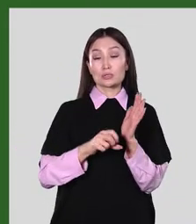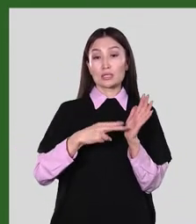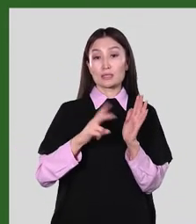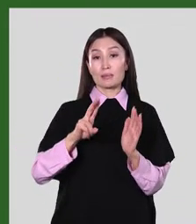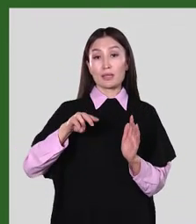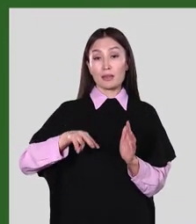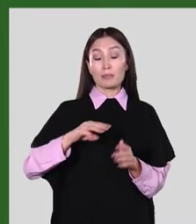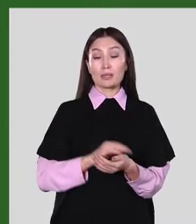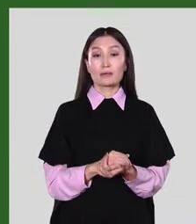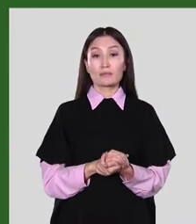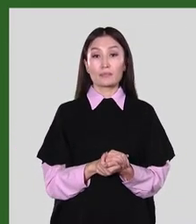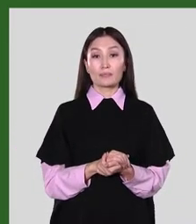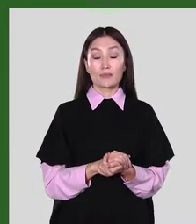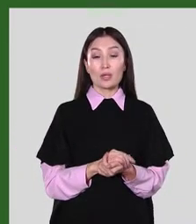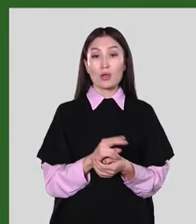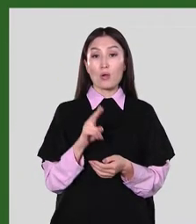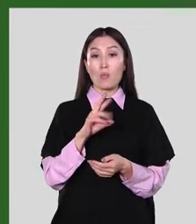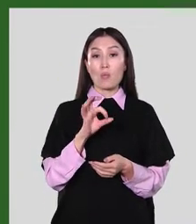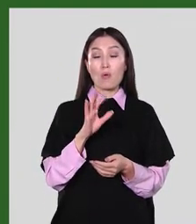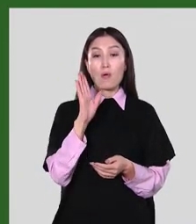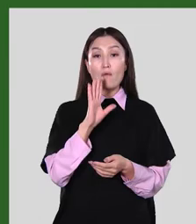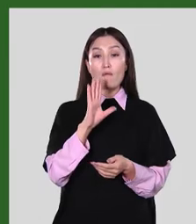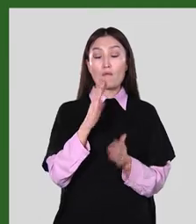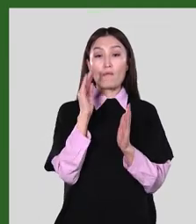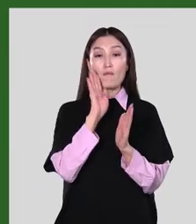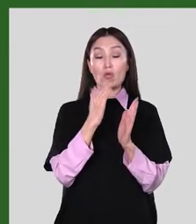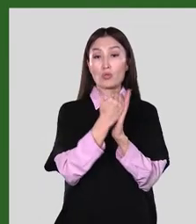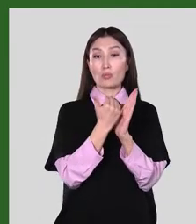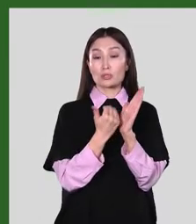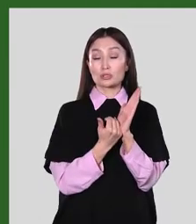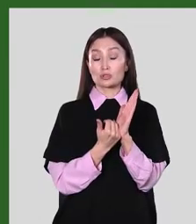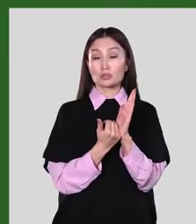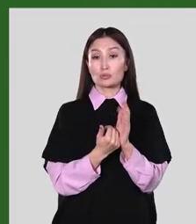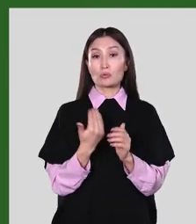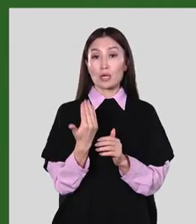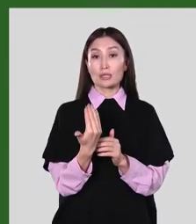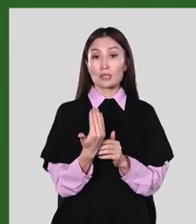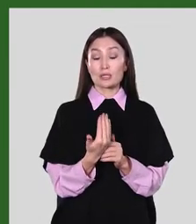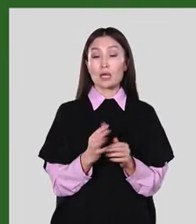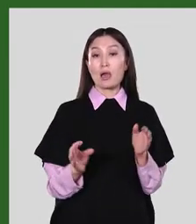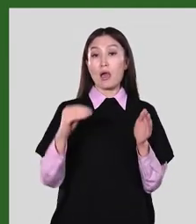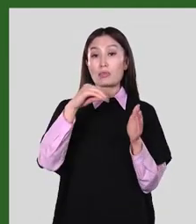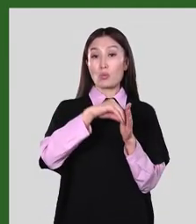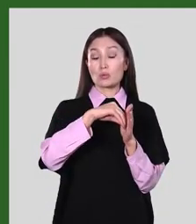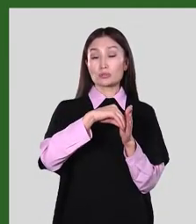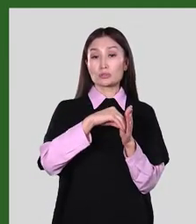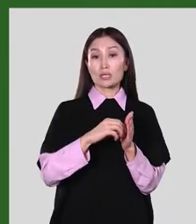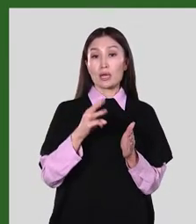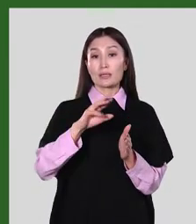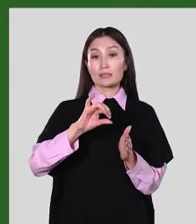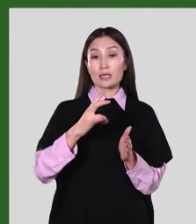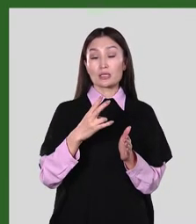километров по водному режиму реки то римского бассейна относятся к тянь